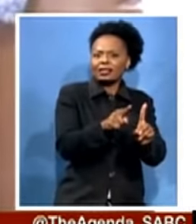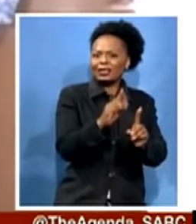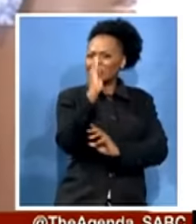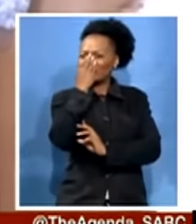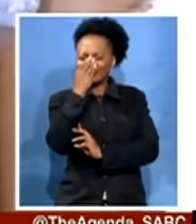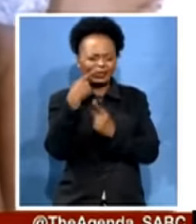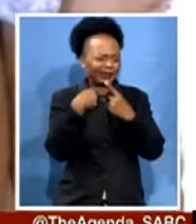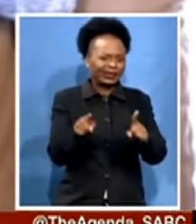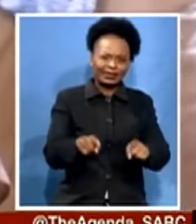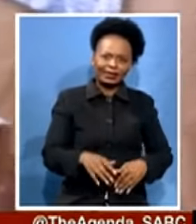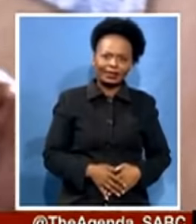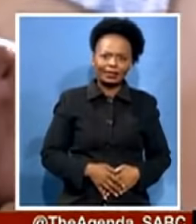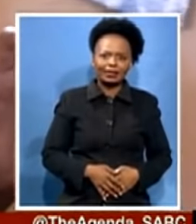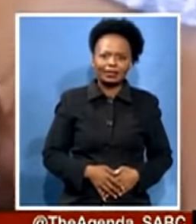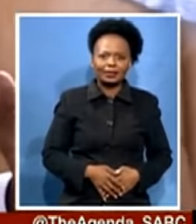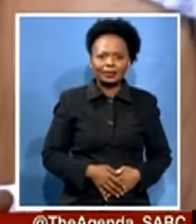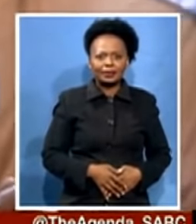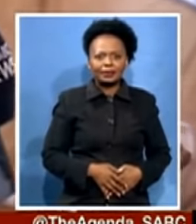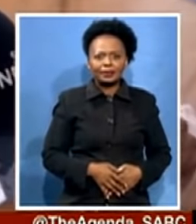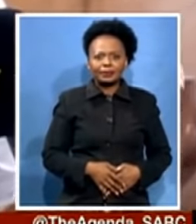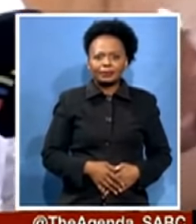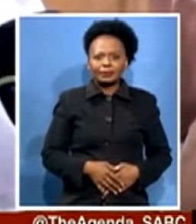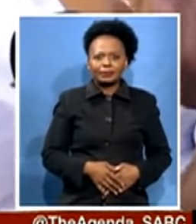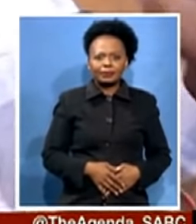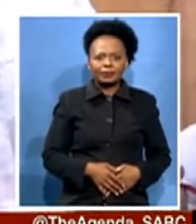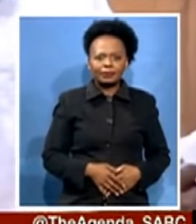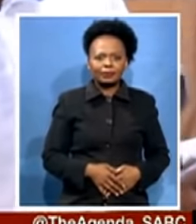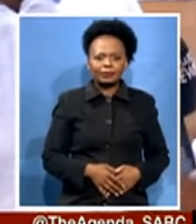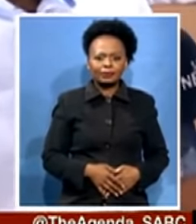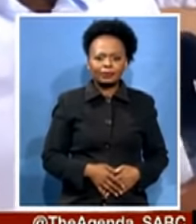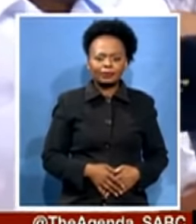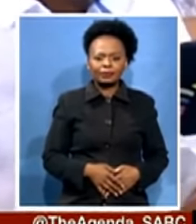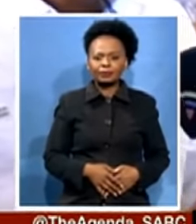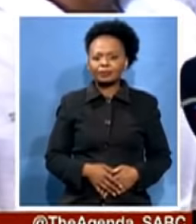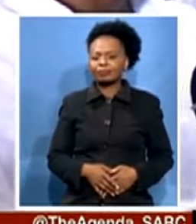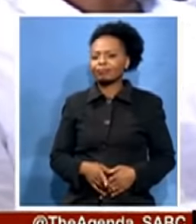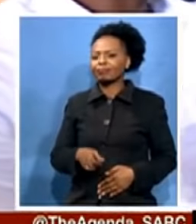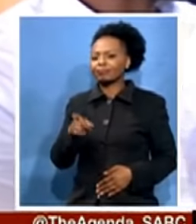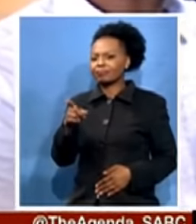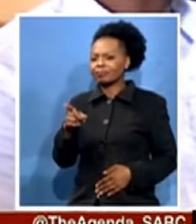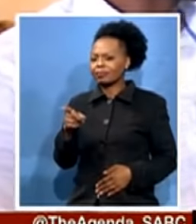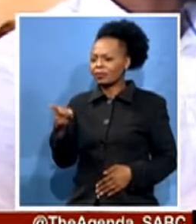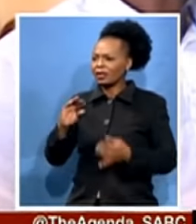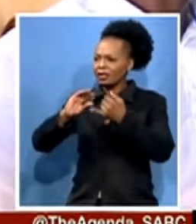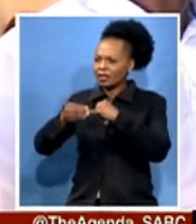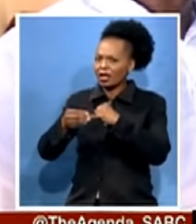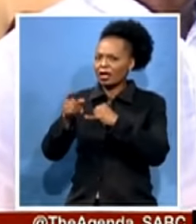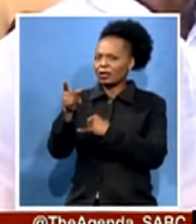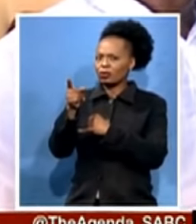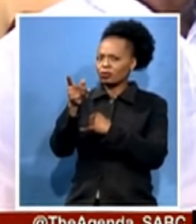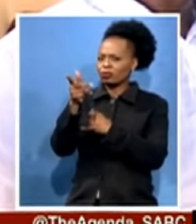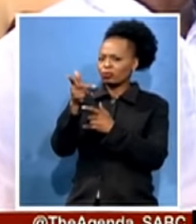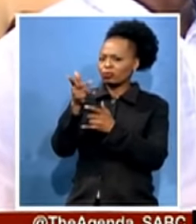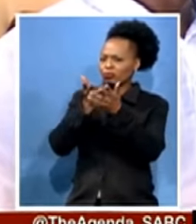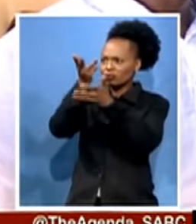mhlambe gogo usichazela ukuthi ke besenzamile ukukhuluma neminyango yakhona eMelika mhlambe baninika incazelo